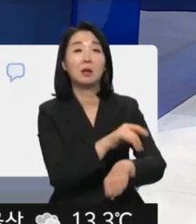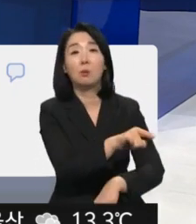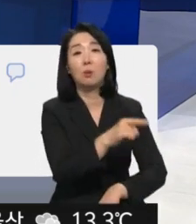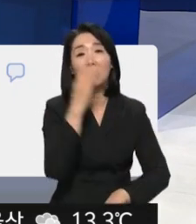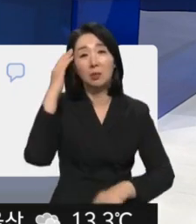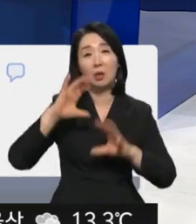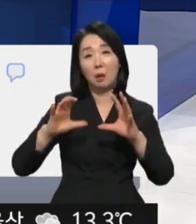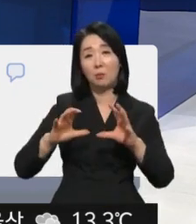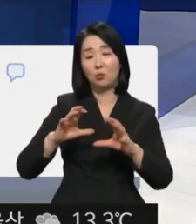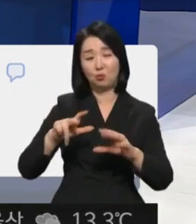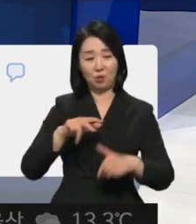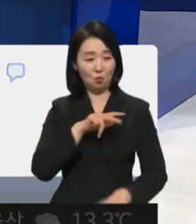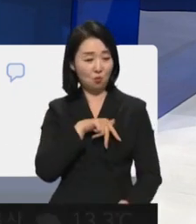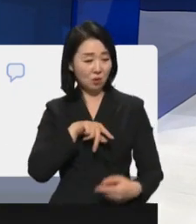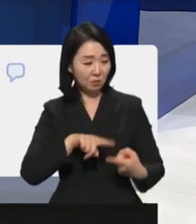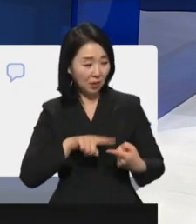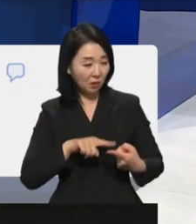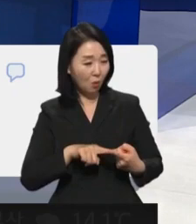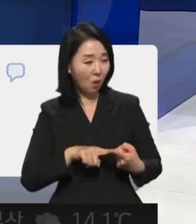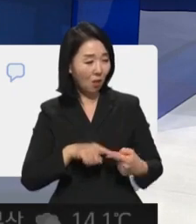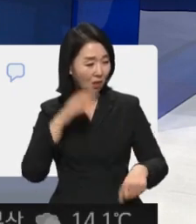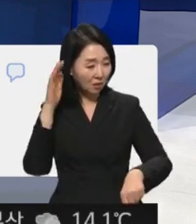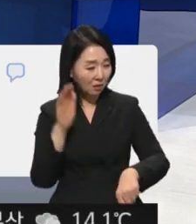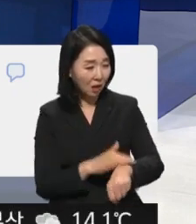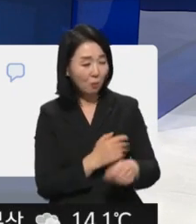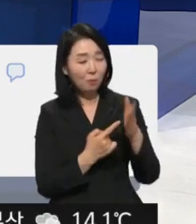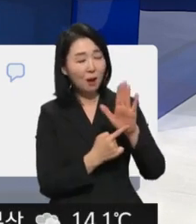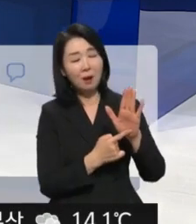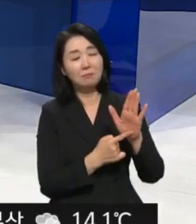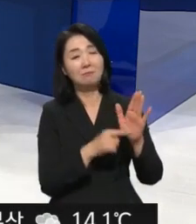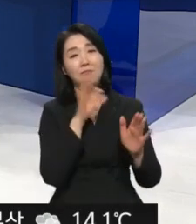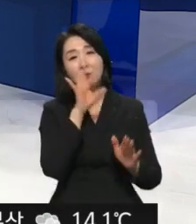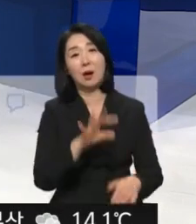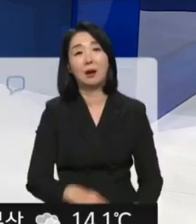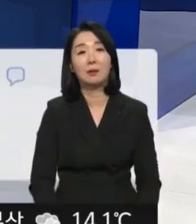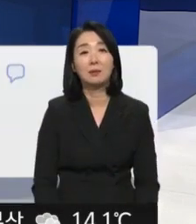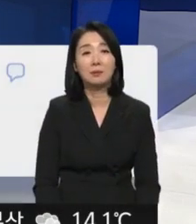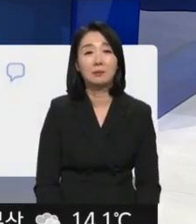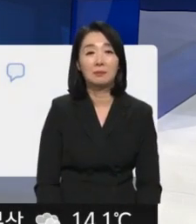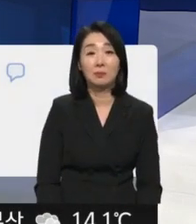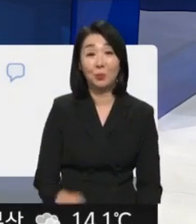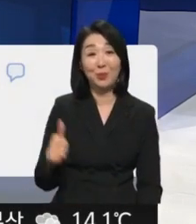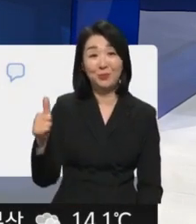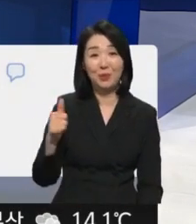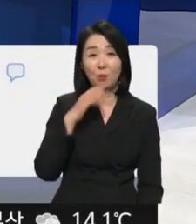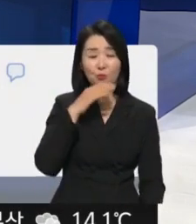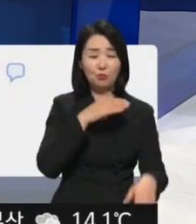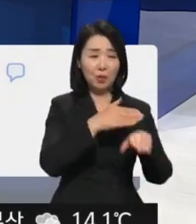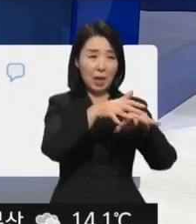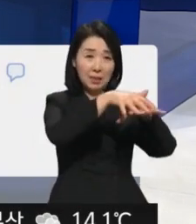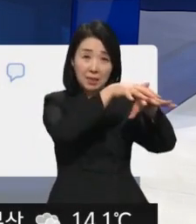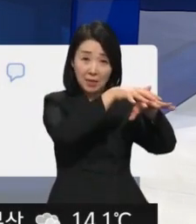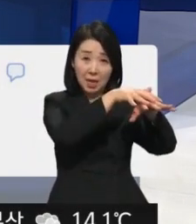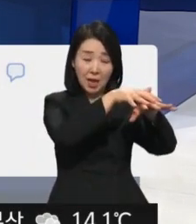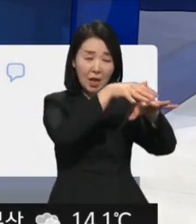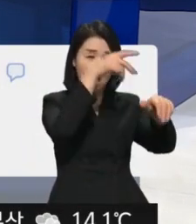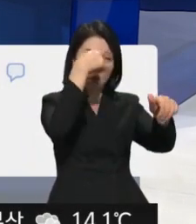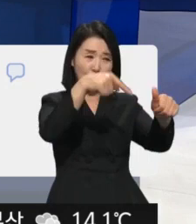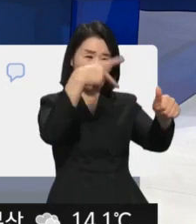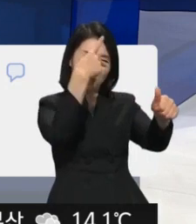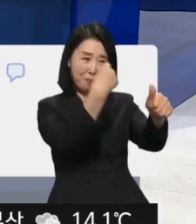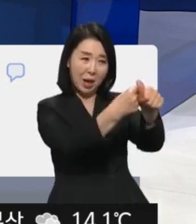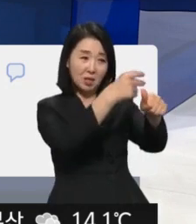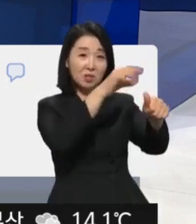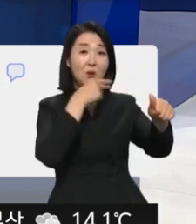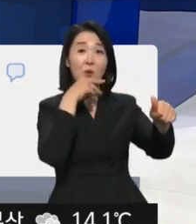대한민국의 국회의원으로서는 더 그러합니다라고 하셨습니다. 그리고 진우권님, 북한의 체제와 교육을 인정하지